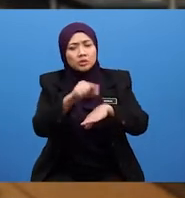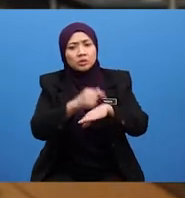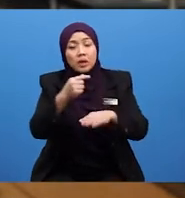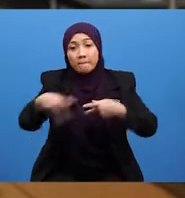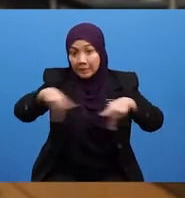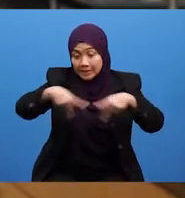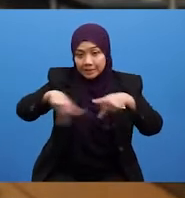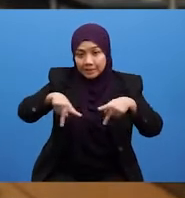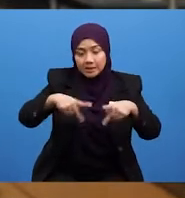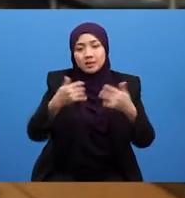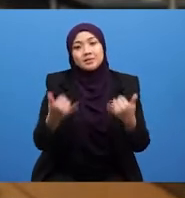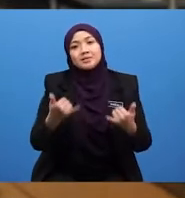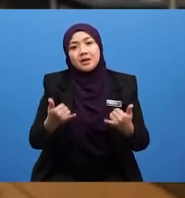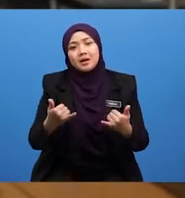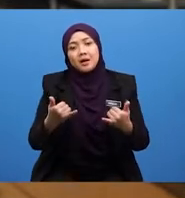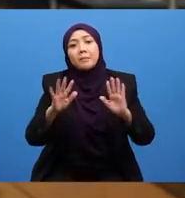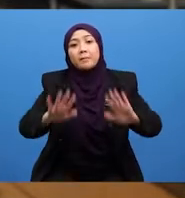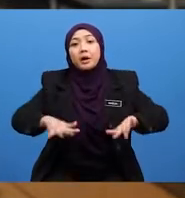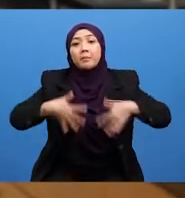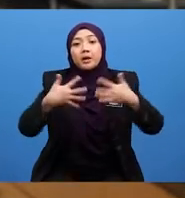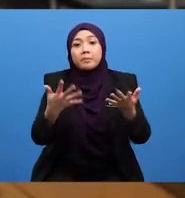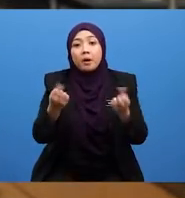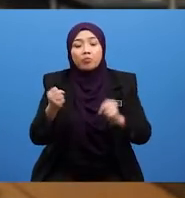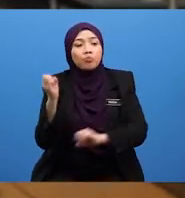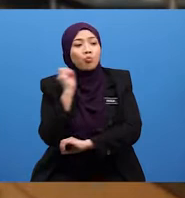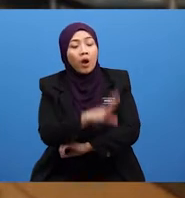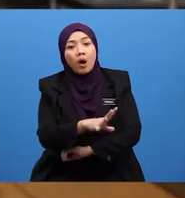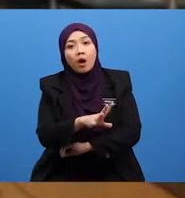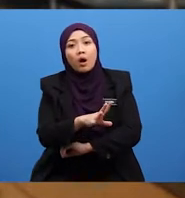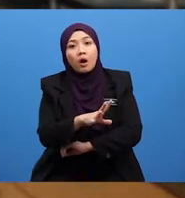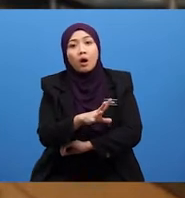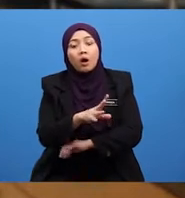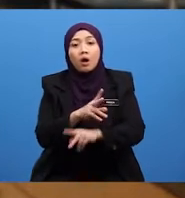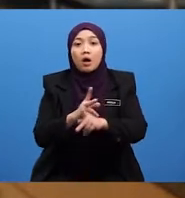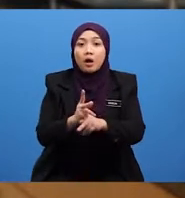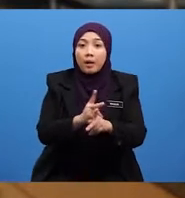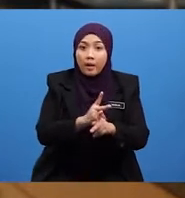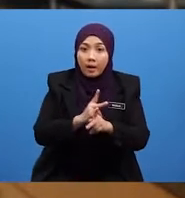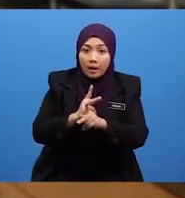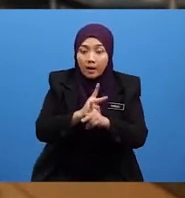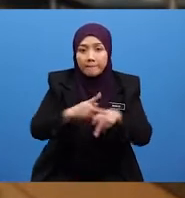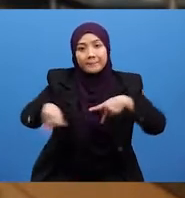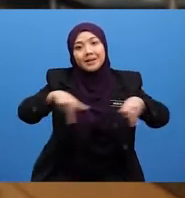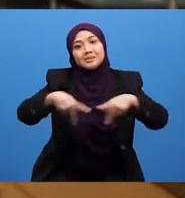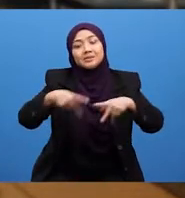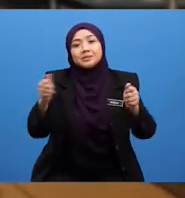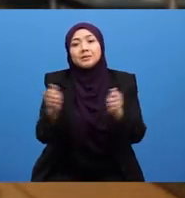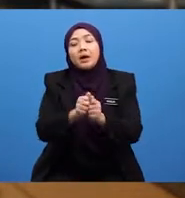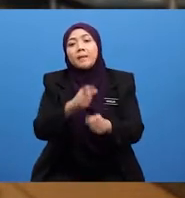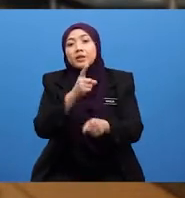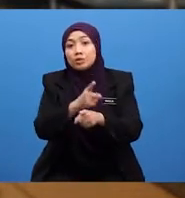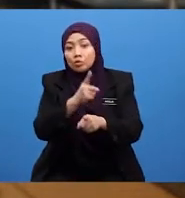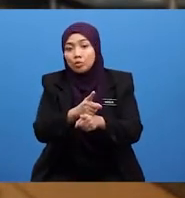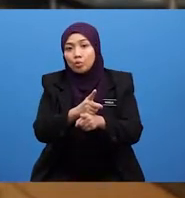sama-sama mempelajari pelupusan bahan plastik. Manusia hari ini tidak dapat dipisahkan